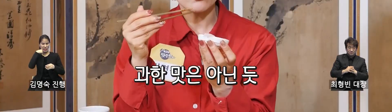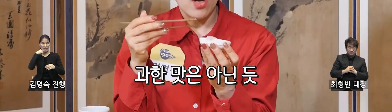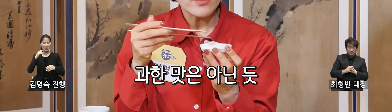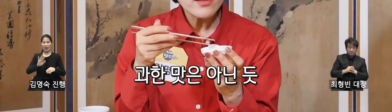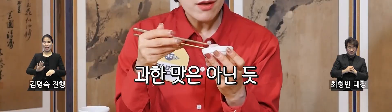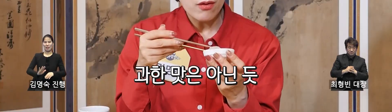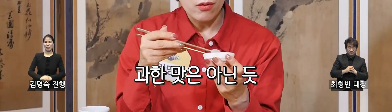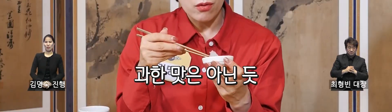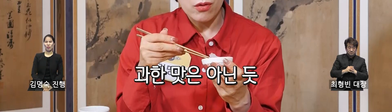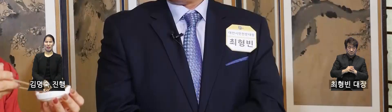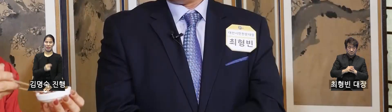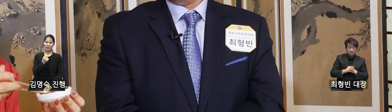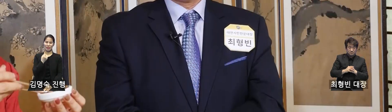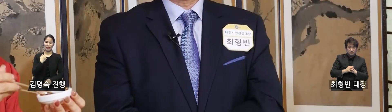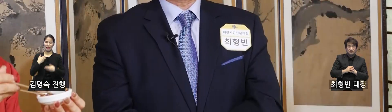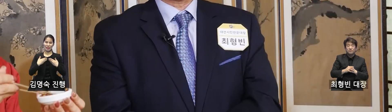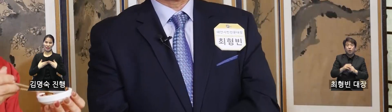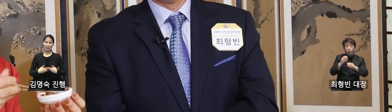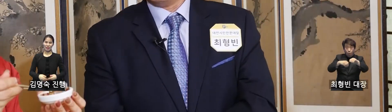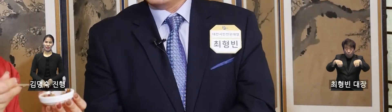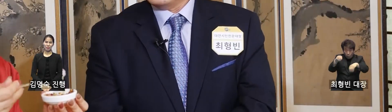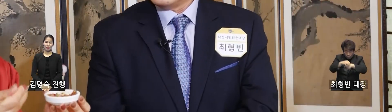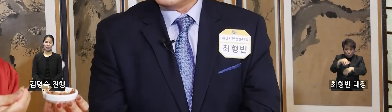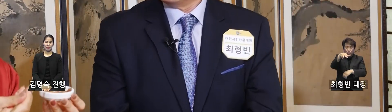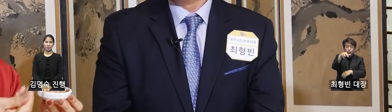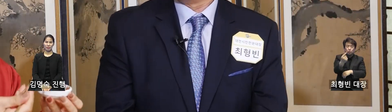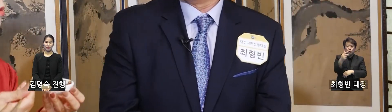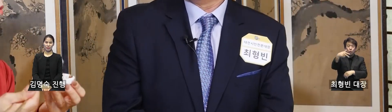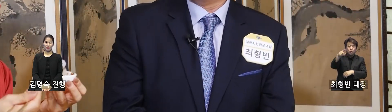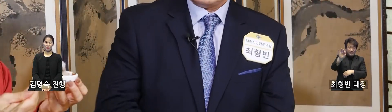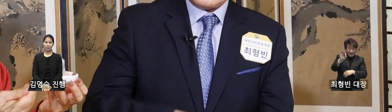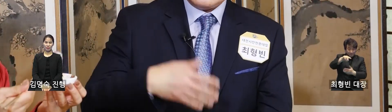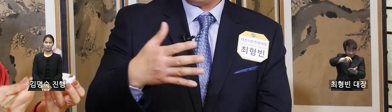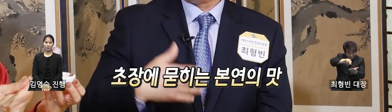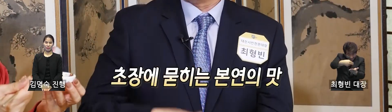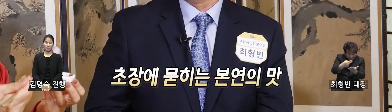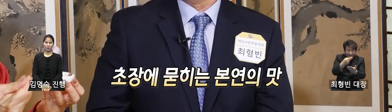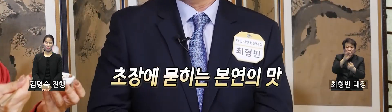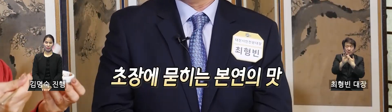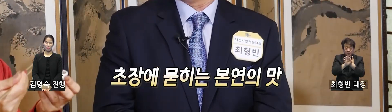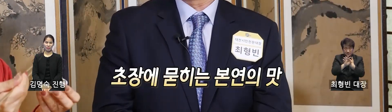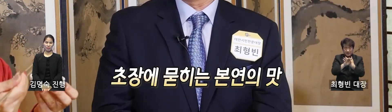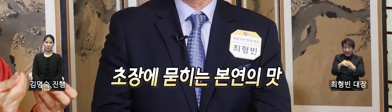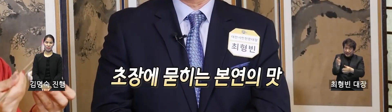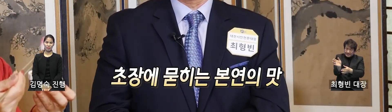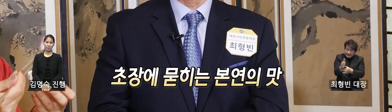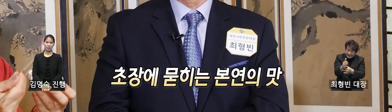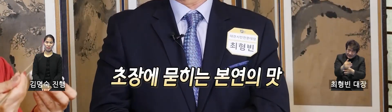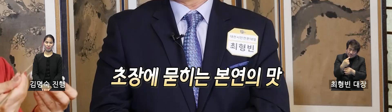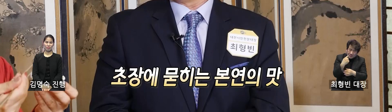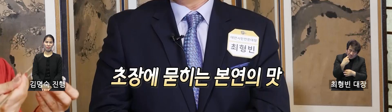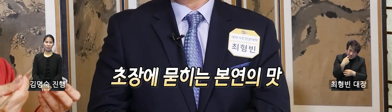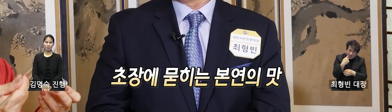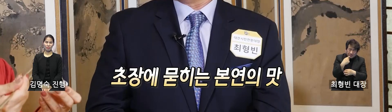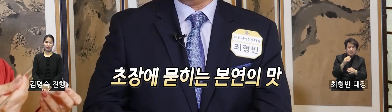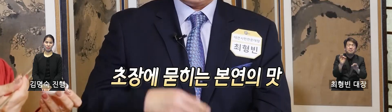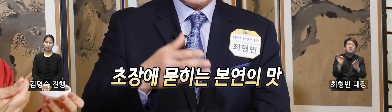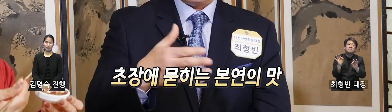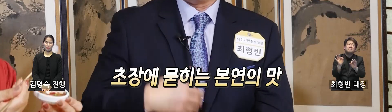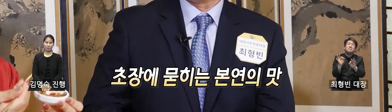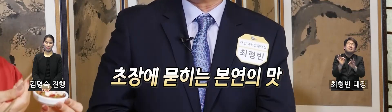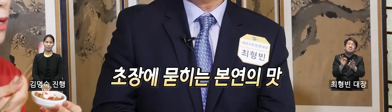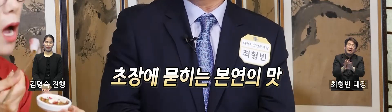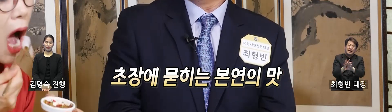맛은 또 아니네요 그렇죠 오히려 초장을 찍으면 그 생선의 과식 뭐래 초장에 묻혀서 이